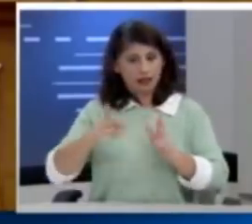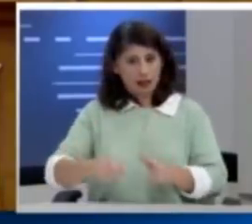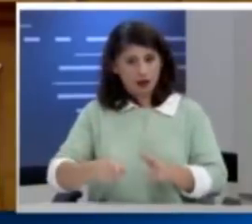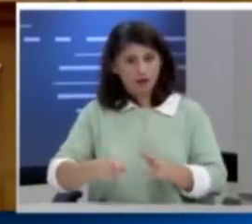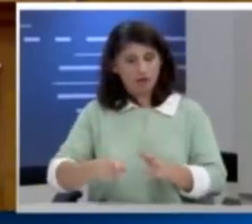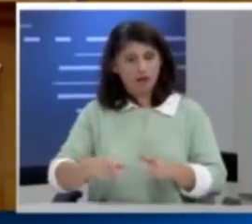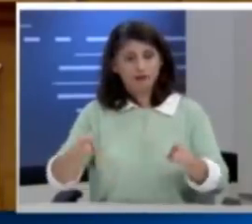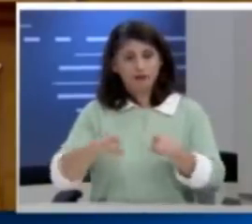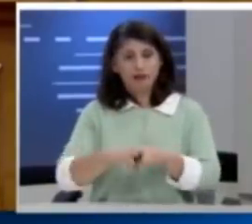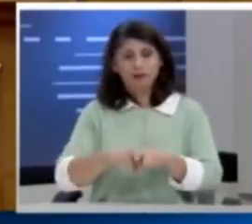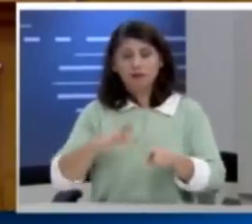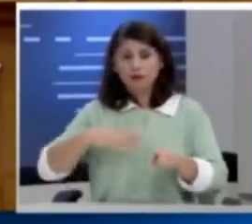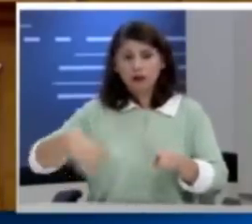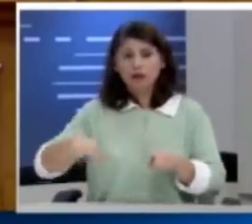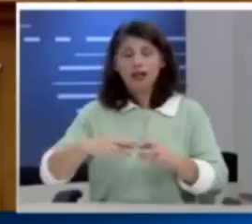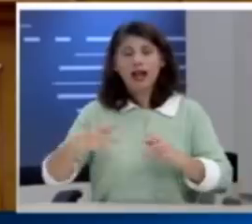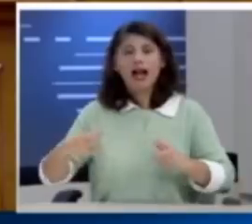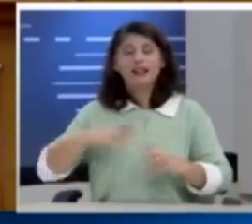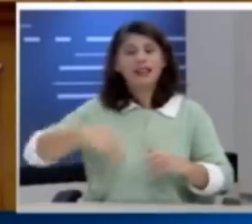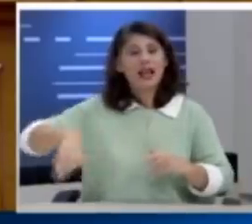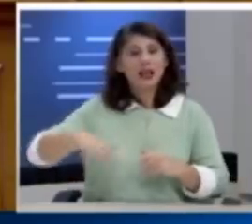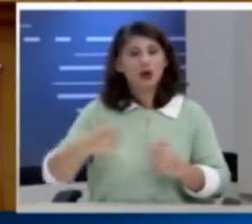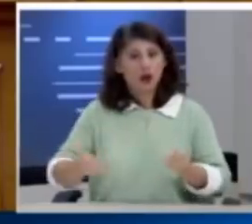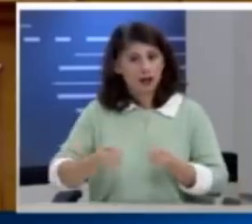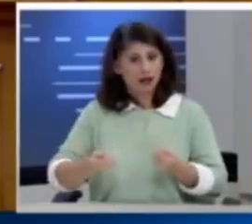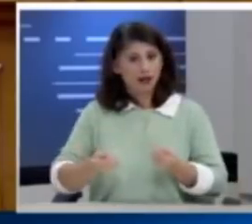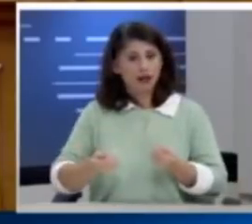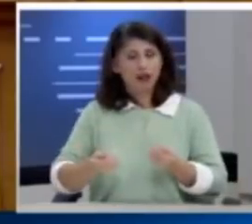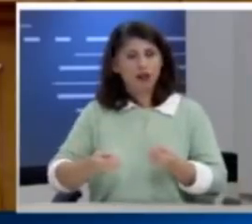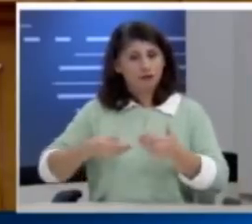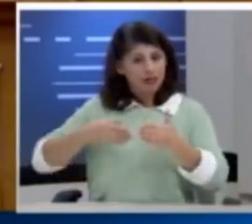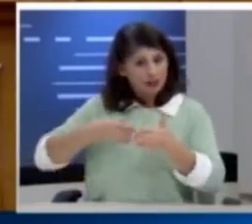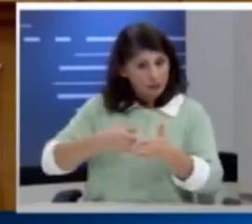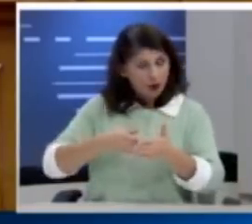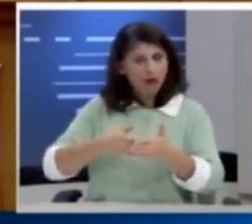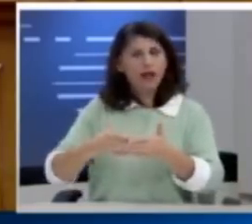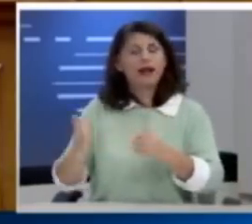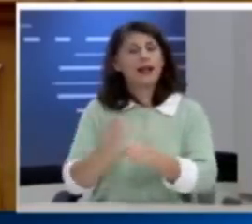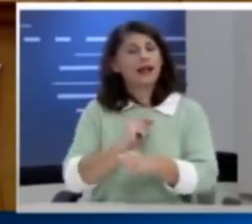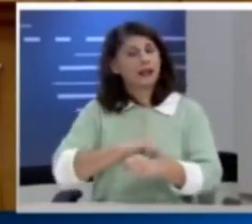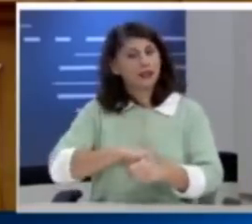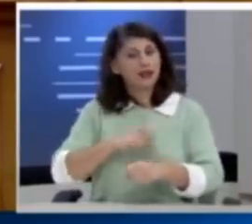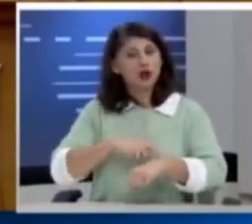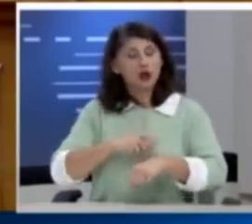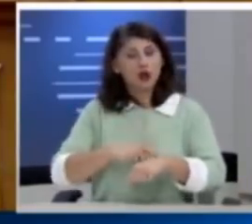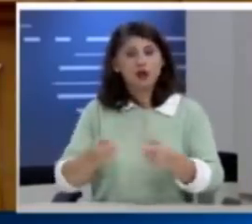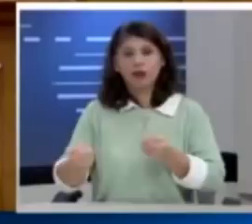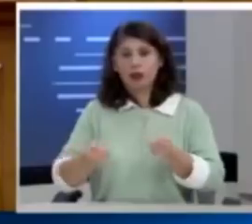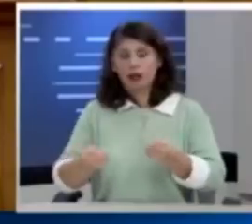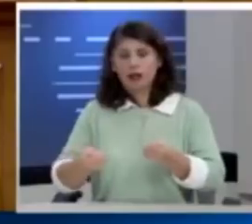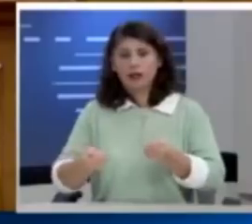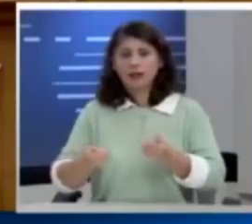ανακόπτεις μαζί με το λαό το αντιλαϊκό έργο, να βάζεις εμπόδια, να κερδίζεις χρόνο για την οργάνωση